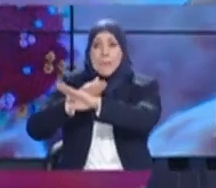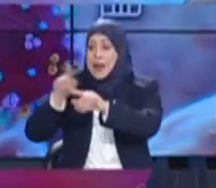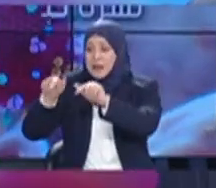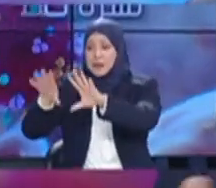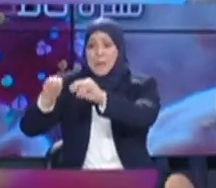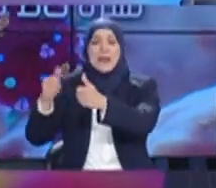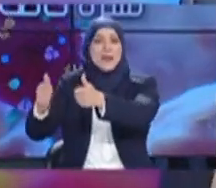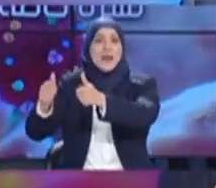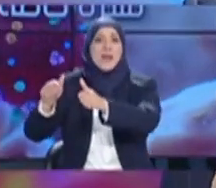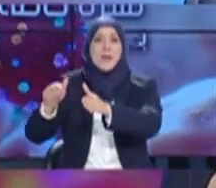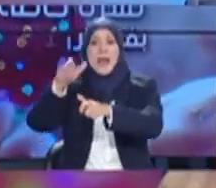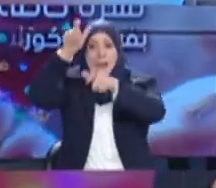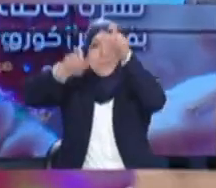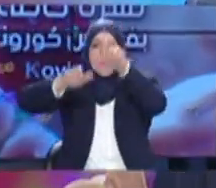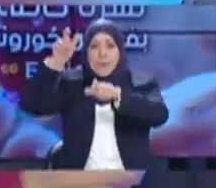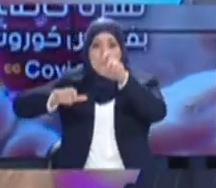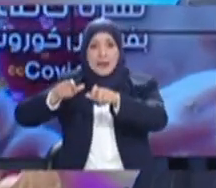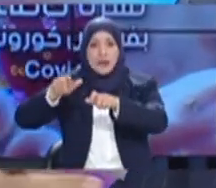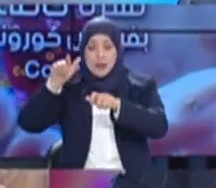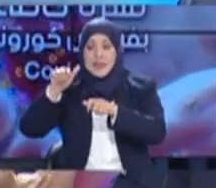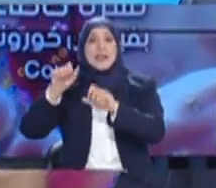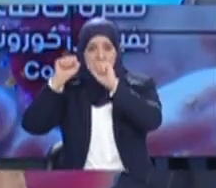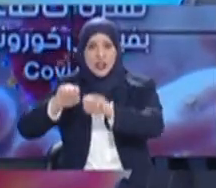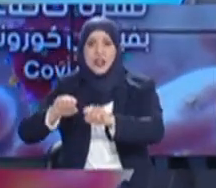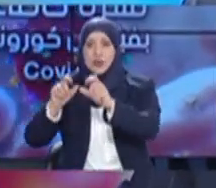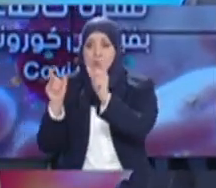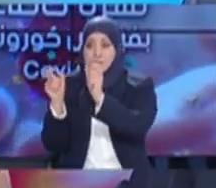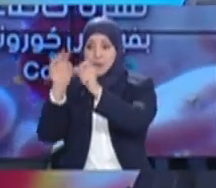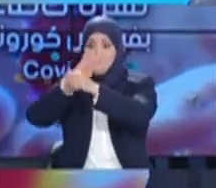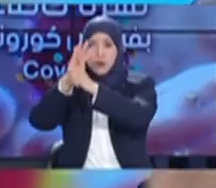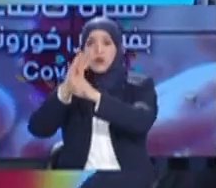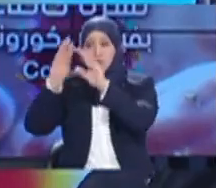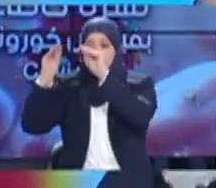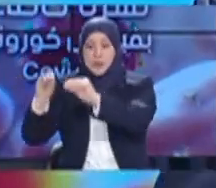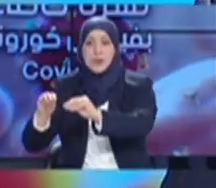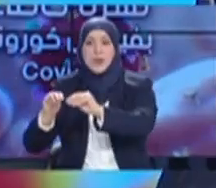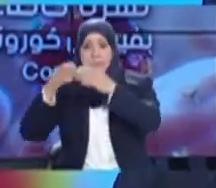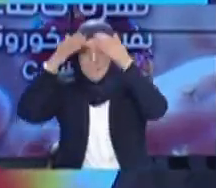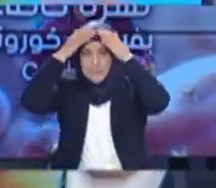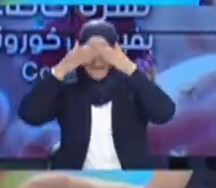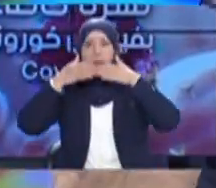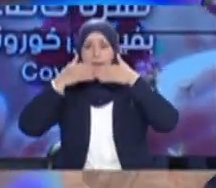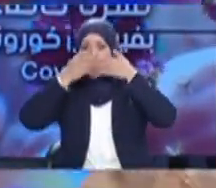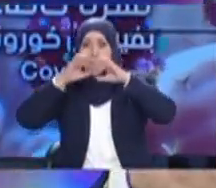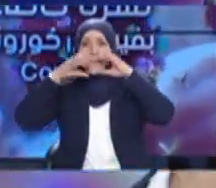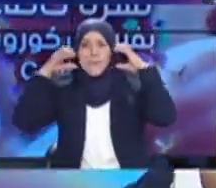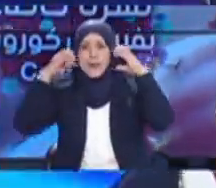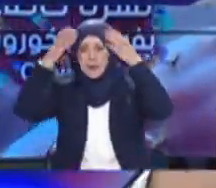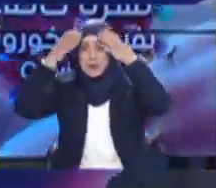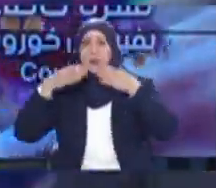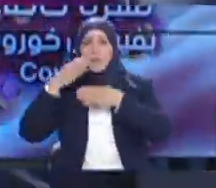الناس اللي يستاهلوا باش يكونوا من جمله الناس اللي ممكن عندهم الكوفيد 19 يلبس ماسك غاديكا فك الكونتينر